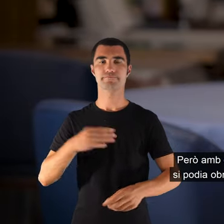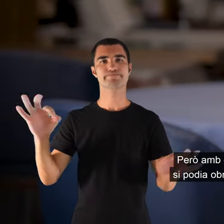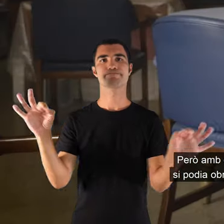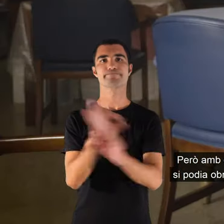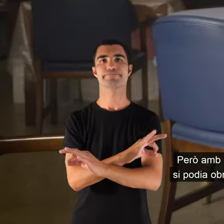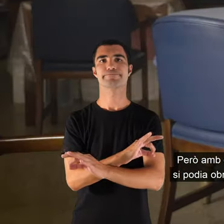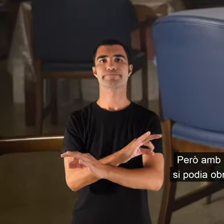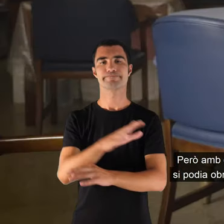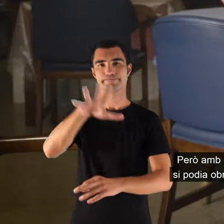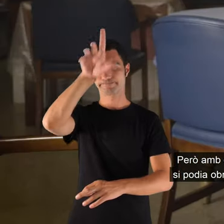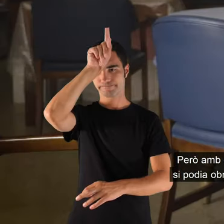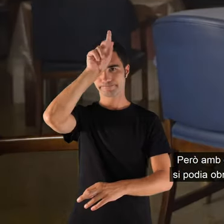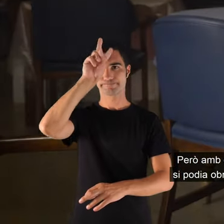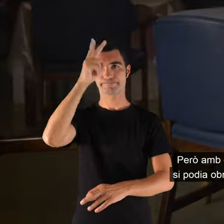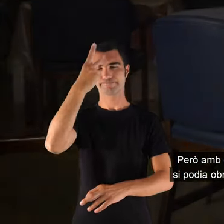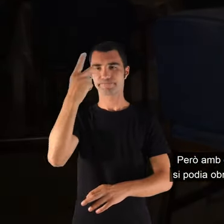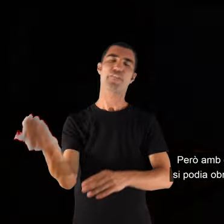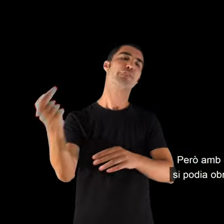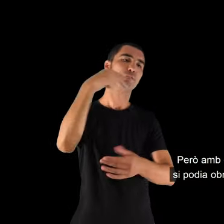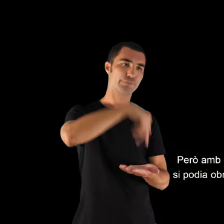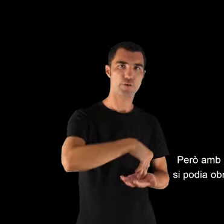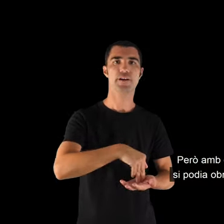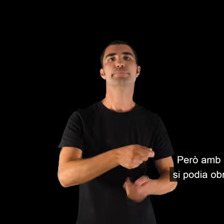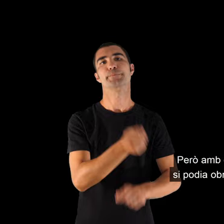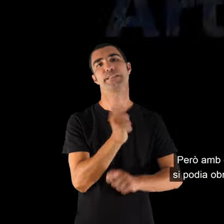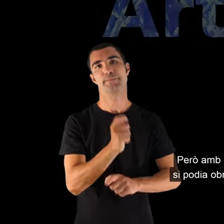venir. Va tornar a venir i se posa a pescar.